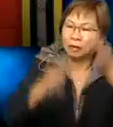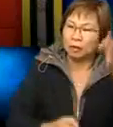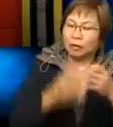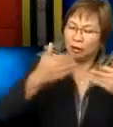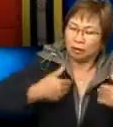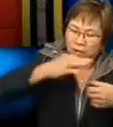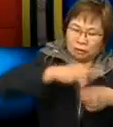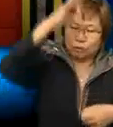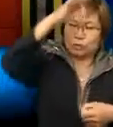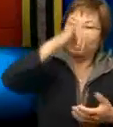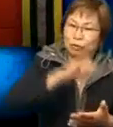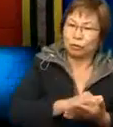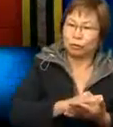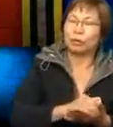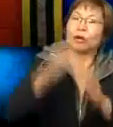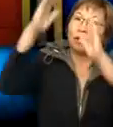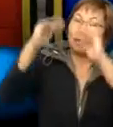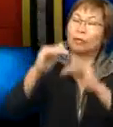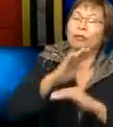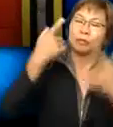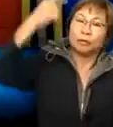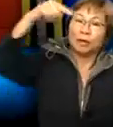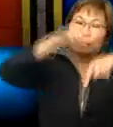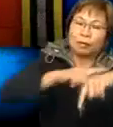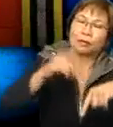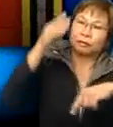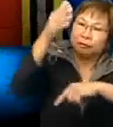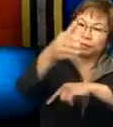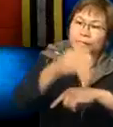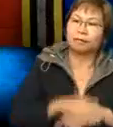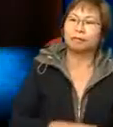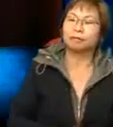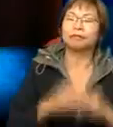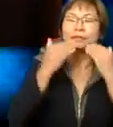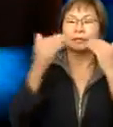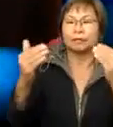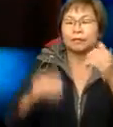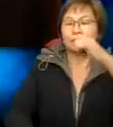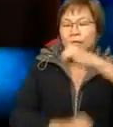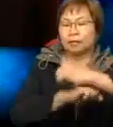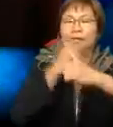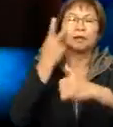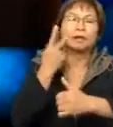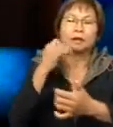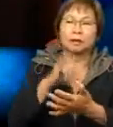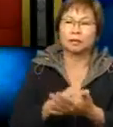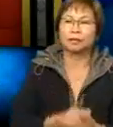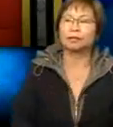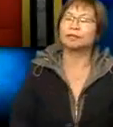kalau Aiman mempunyai semangat begitu. Semoga Aiman berjaya pada masa akan datang. Terima kasih atas sokongan Kak Ati